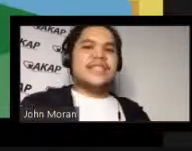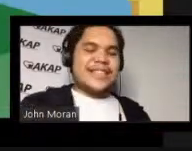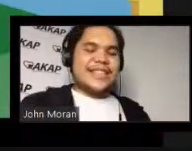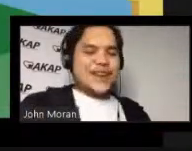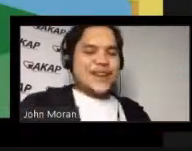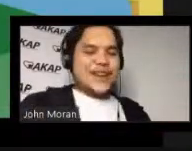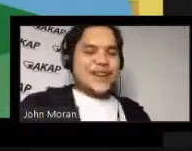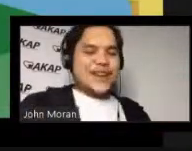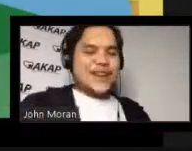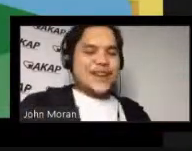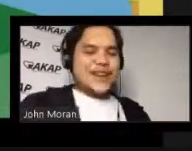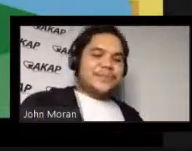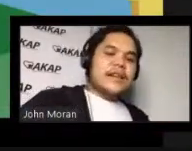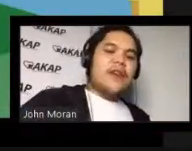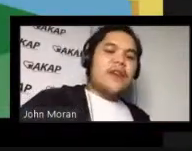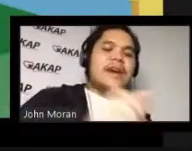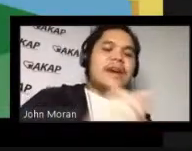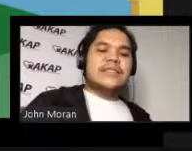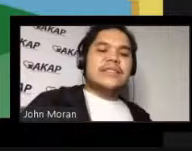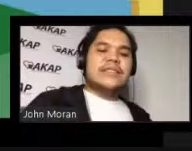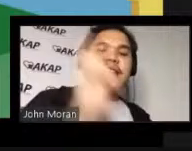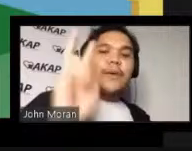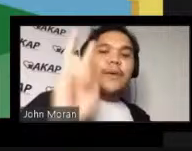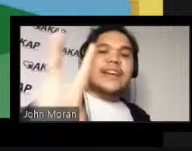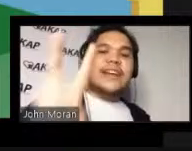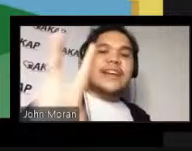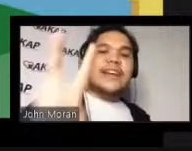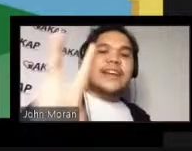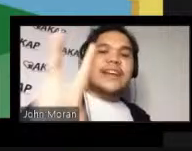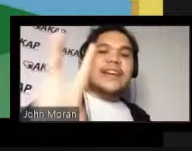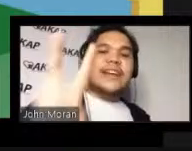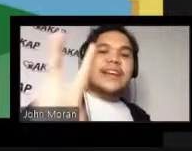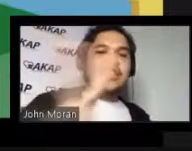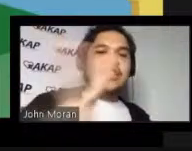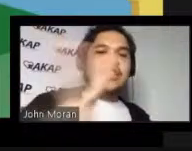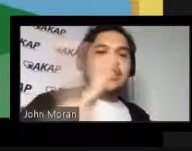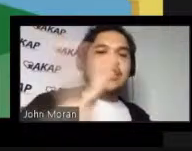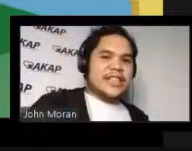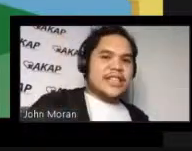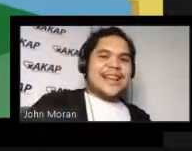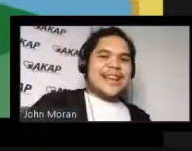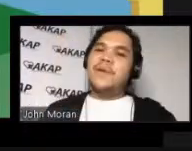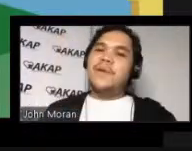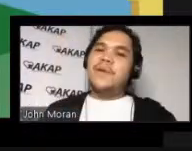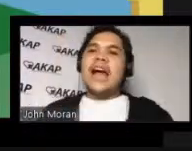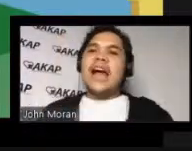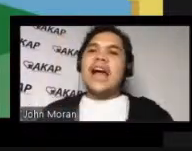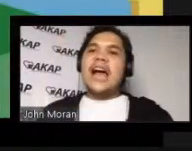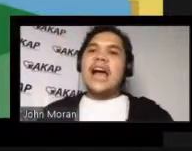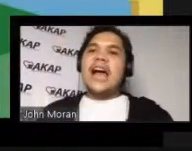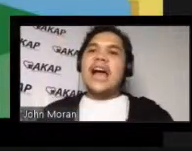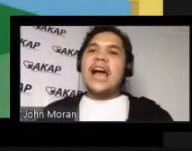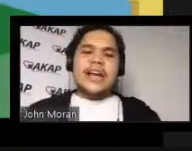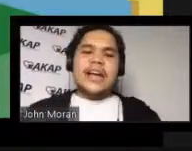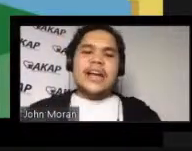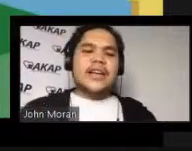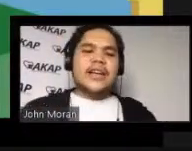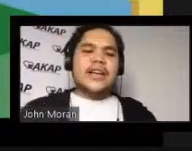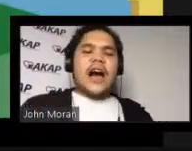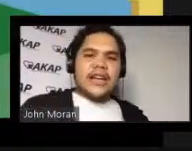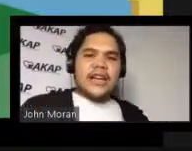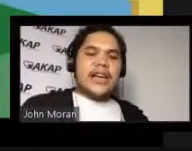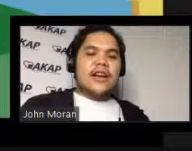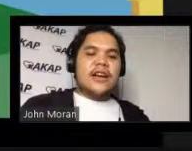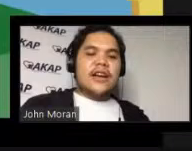contest. Now, meron na tayong dalawang cards para sa hapon ay award ay ang early